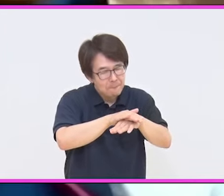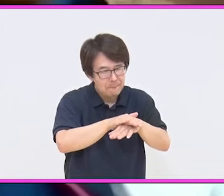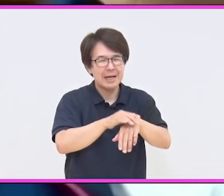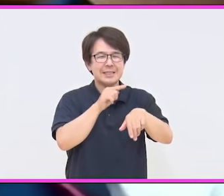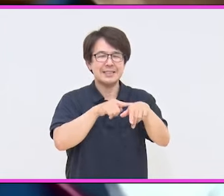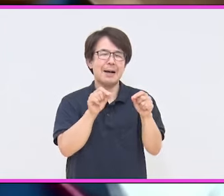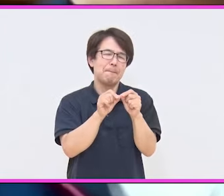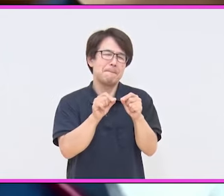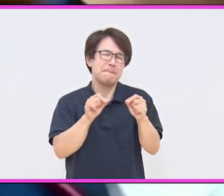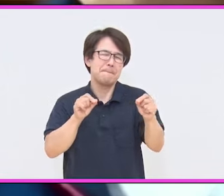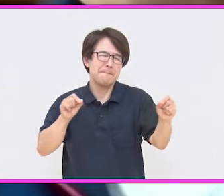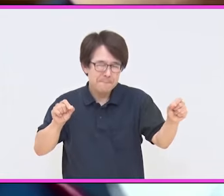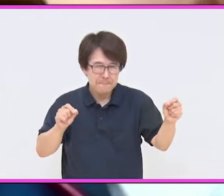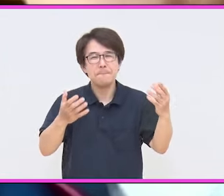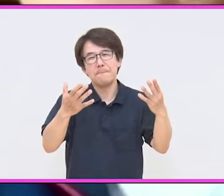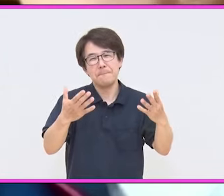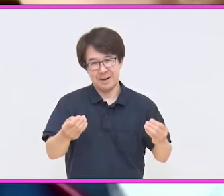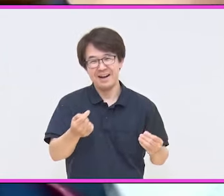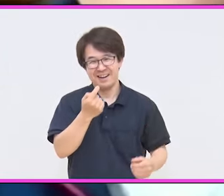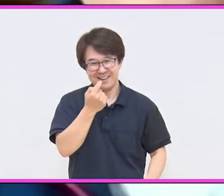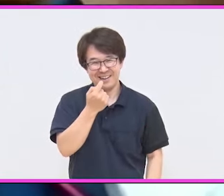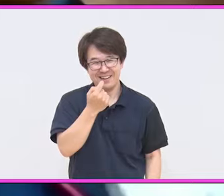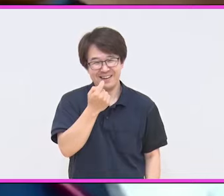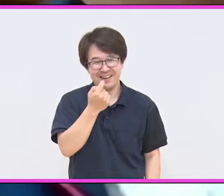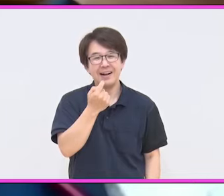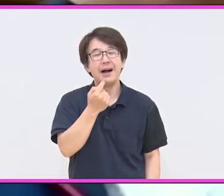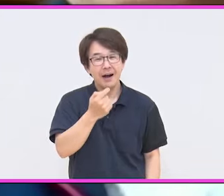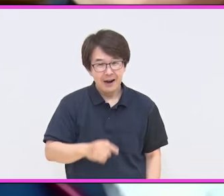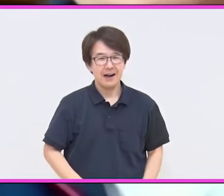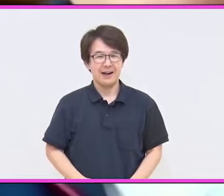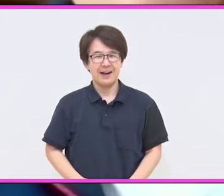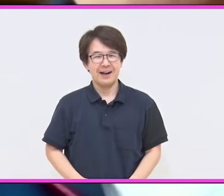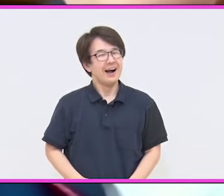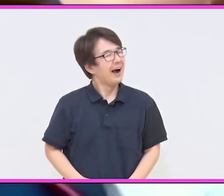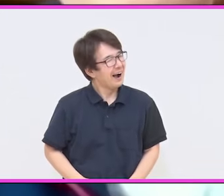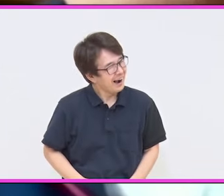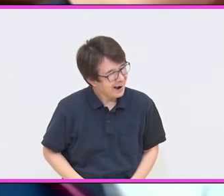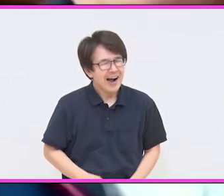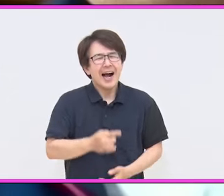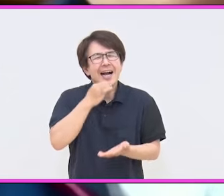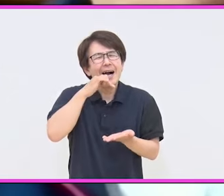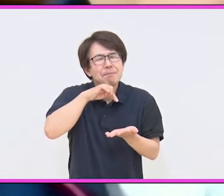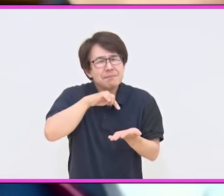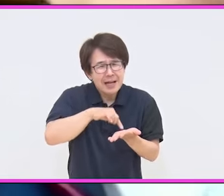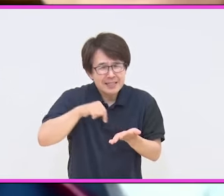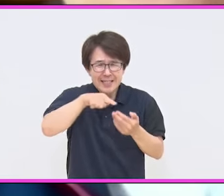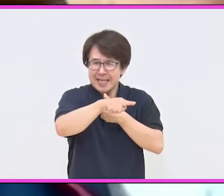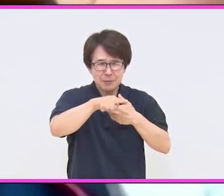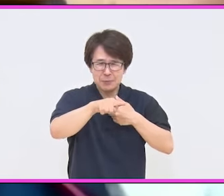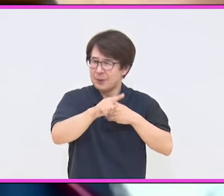it was a bit of a long trip, and it wasn't as easy as it could be.